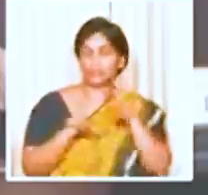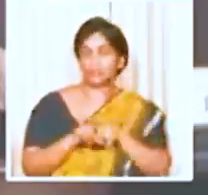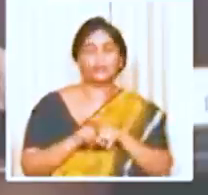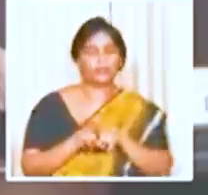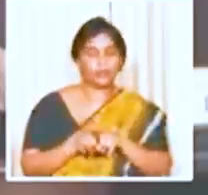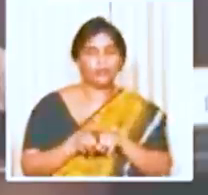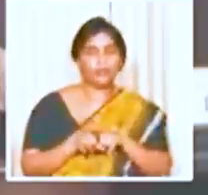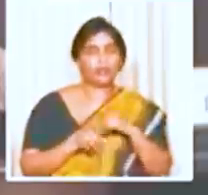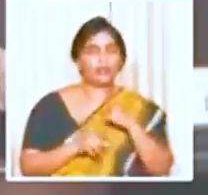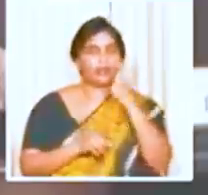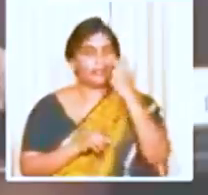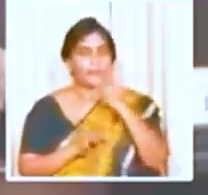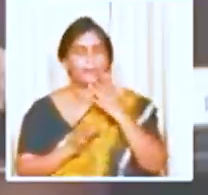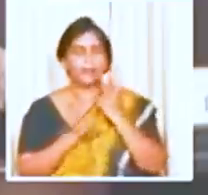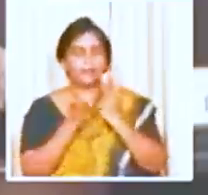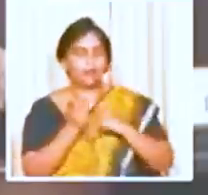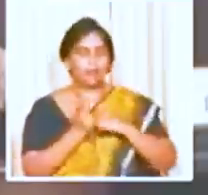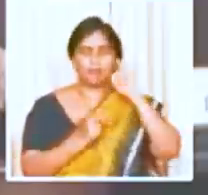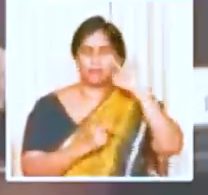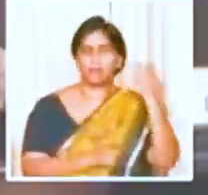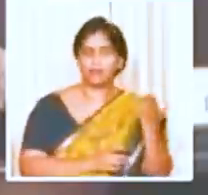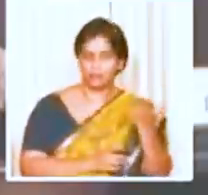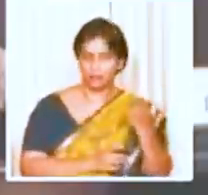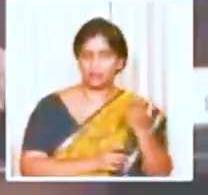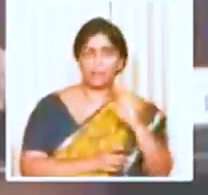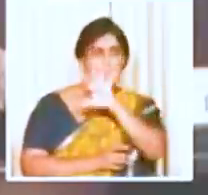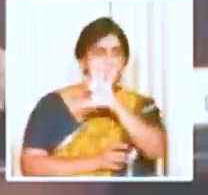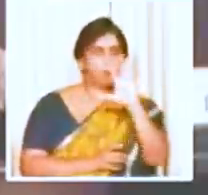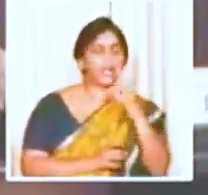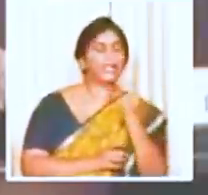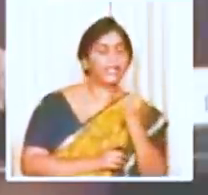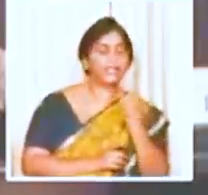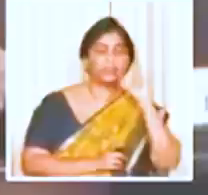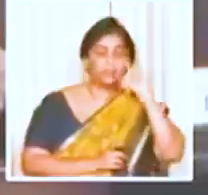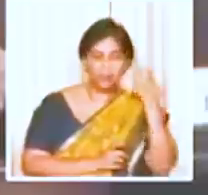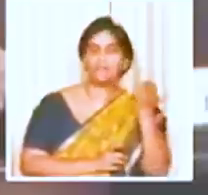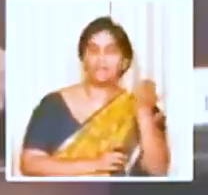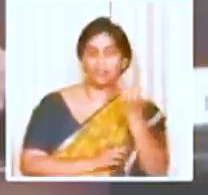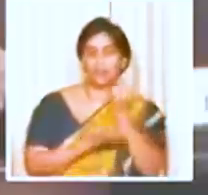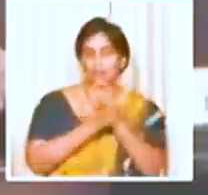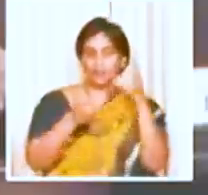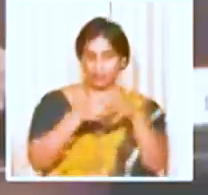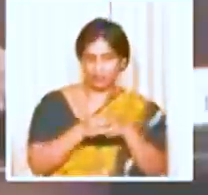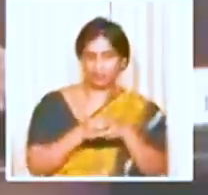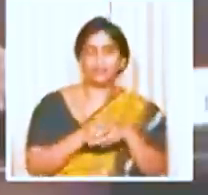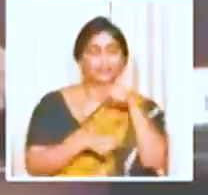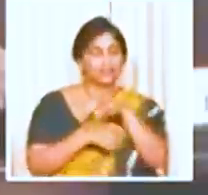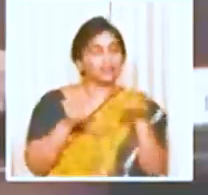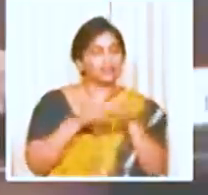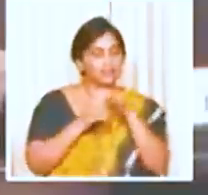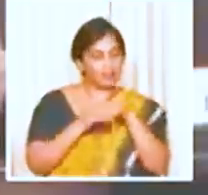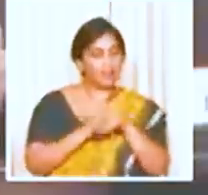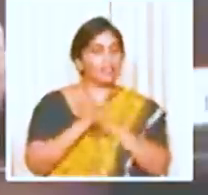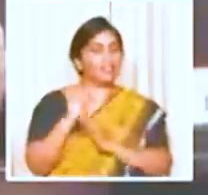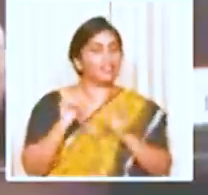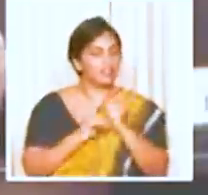හිතන්නේ පහට ගණන් කරන්න දන්නේ නැති ආර්ථික විද්‍යාඥයෝ ඉන්නවා. පහයි පහයි කියද කියලා දන්නේ නැති විශේෂඥයෝ ඉන්නවා මේ පොහොට්ටුවේ කණ්ඩායමේ. මේ කණ්ඩායමේ මේ